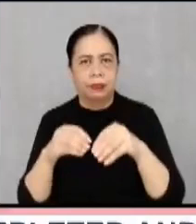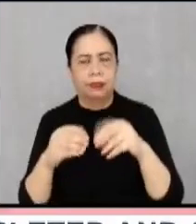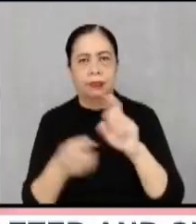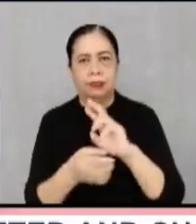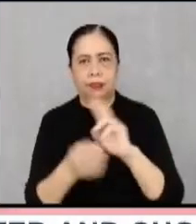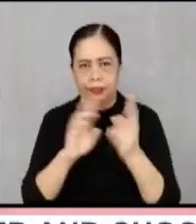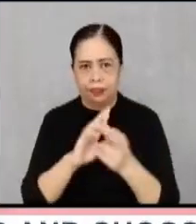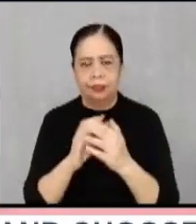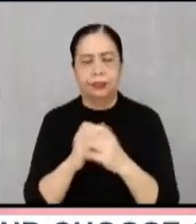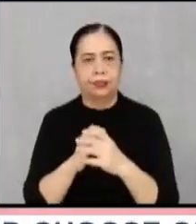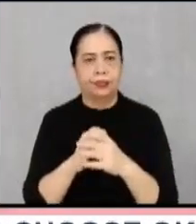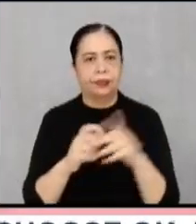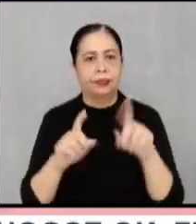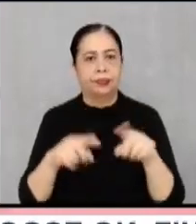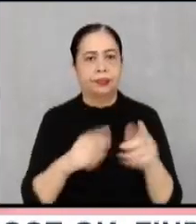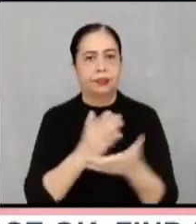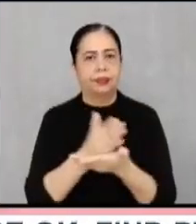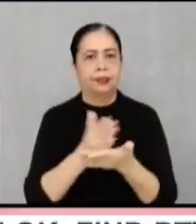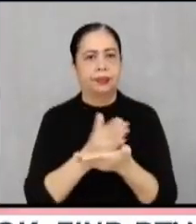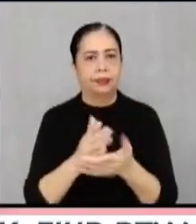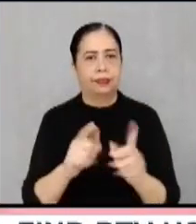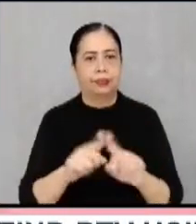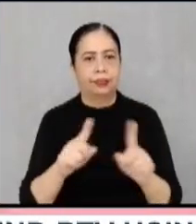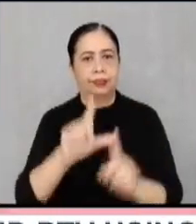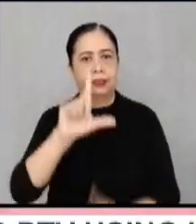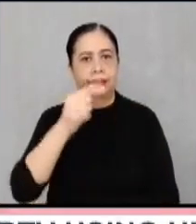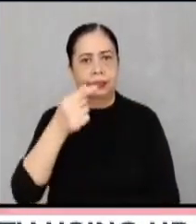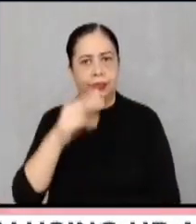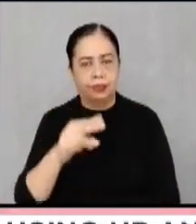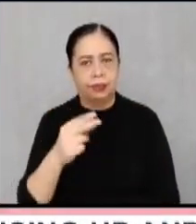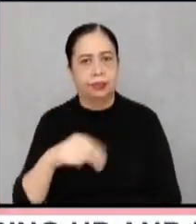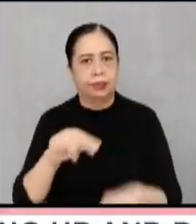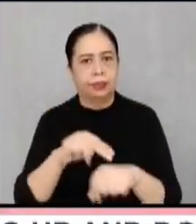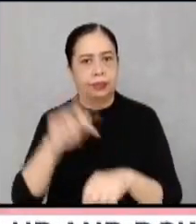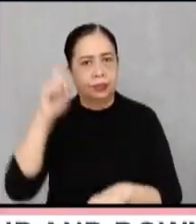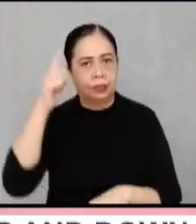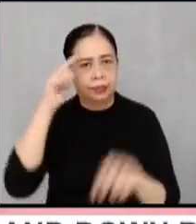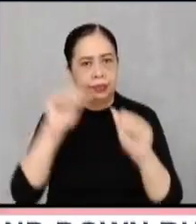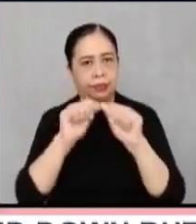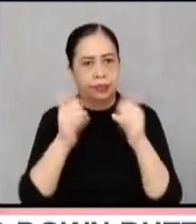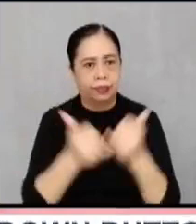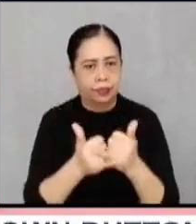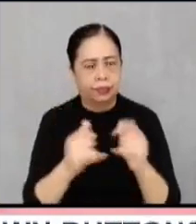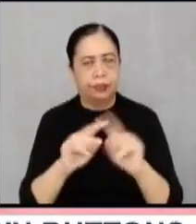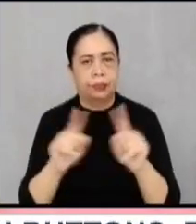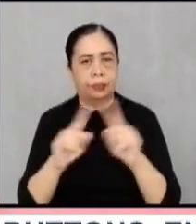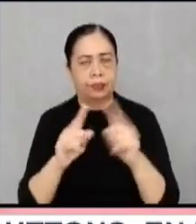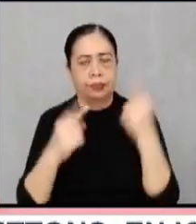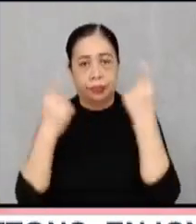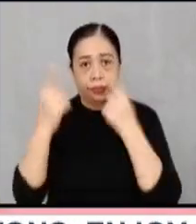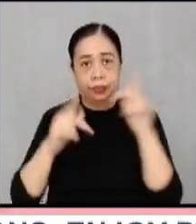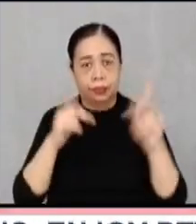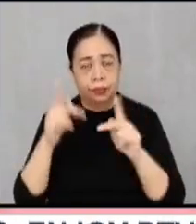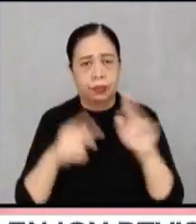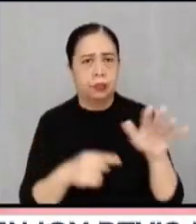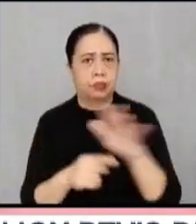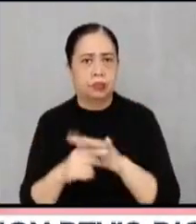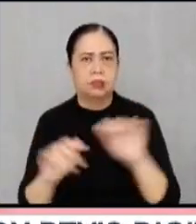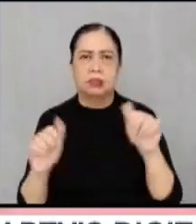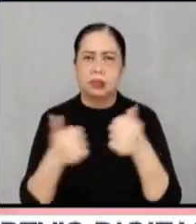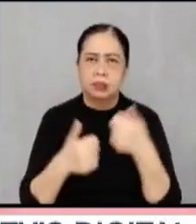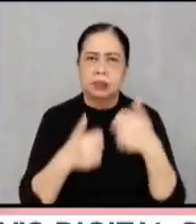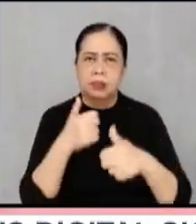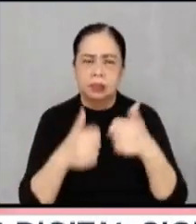ng iba't ibang local government units, national government agencies at iba pang stakeholders ang kanilang mga hamon sa pagpapatupad